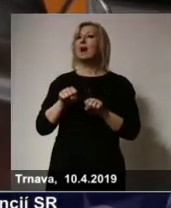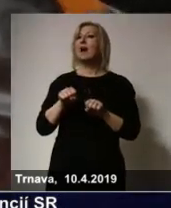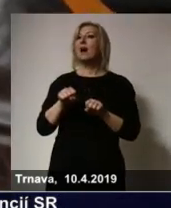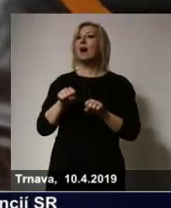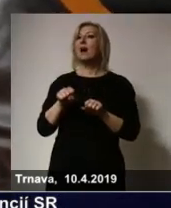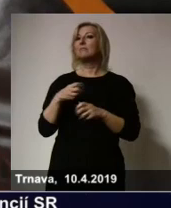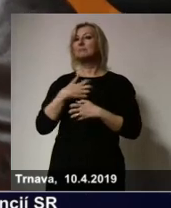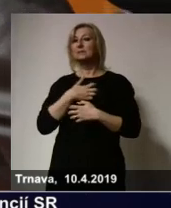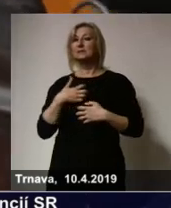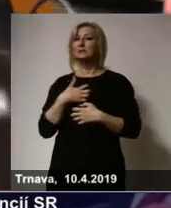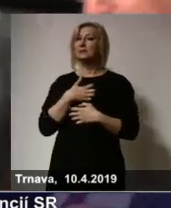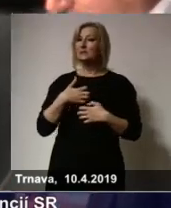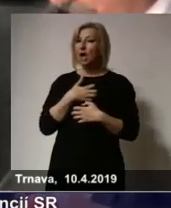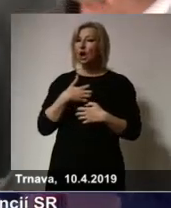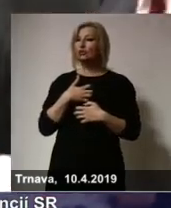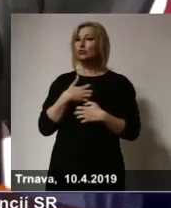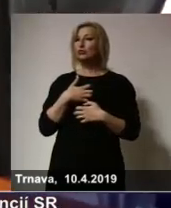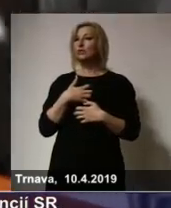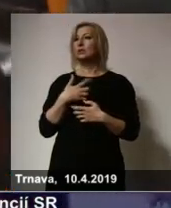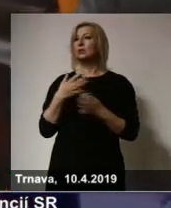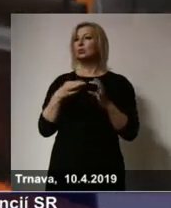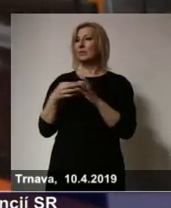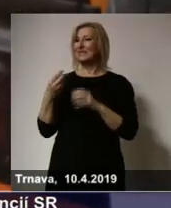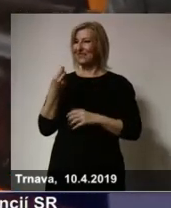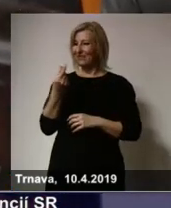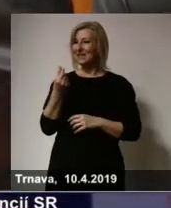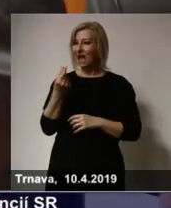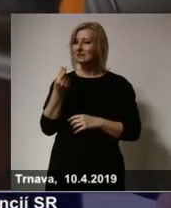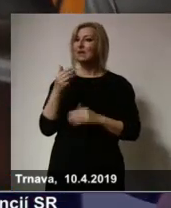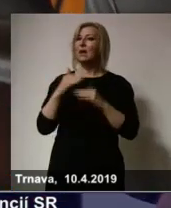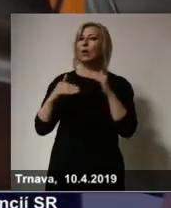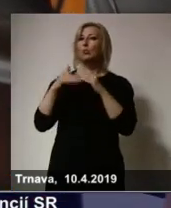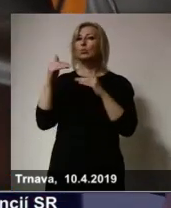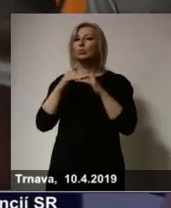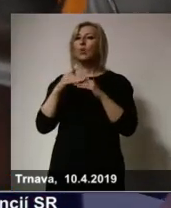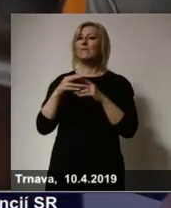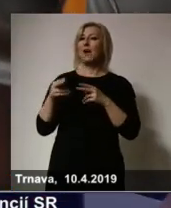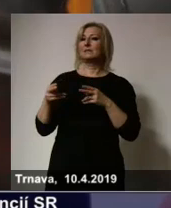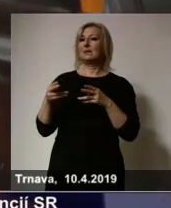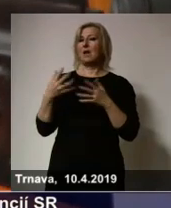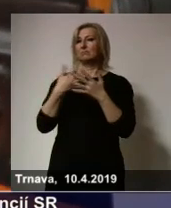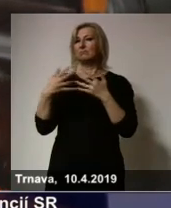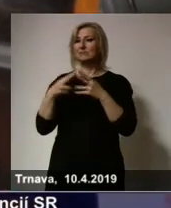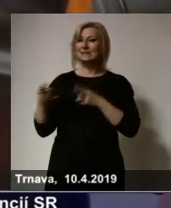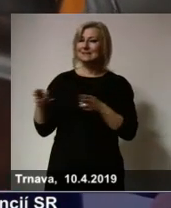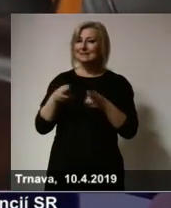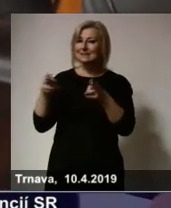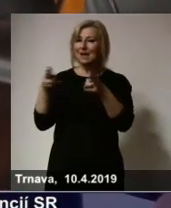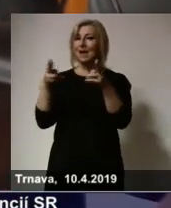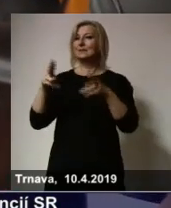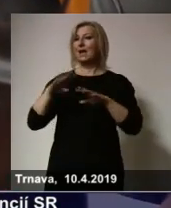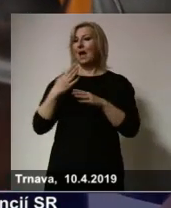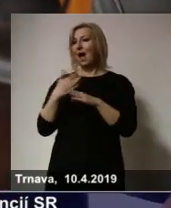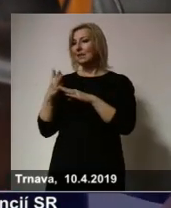týka na využitie pre budovanie infraštruktúry, majú ambíciu ponúknuť aj krajským mestám.